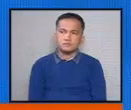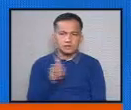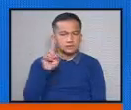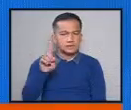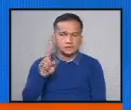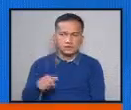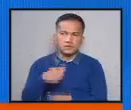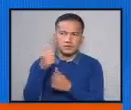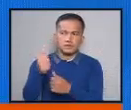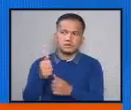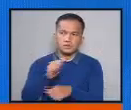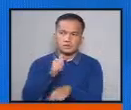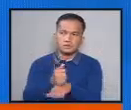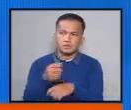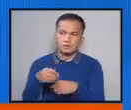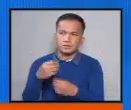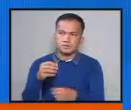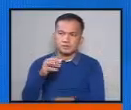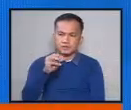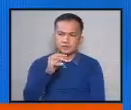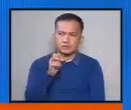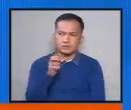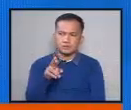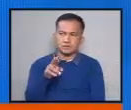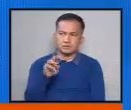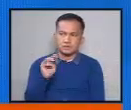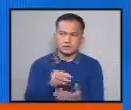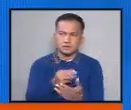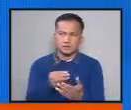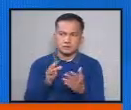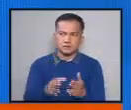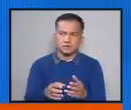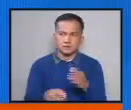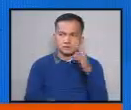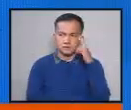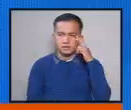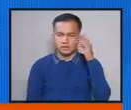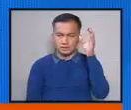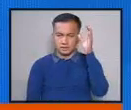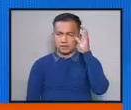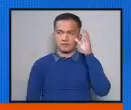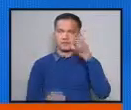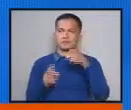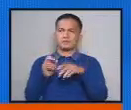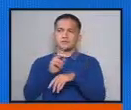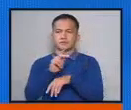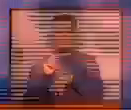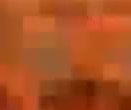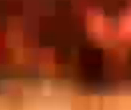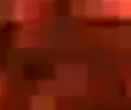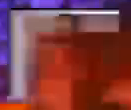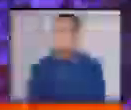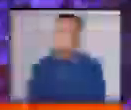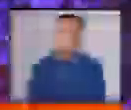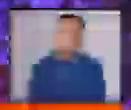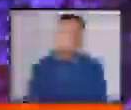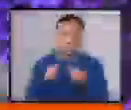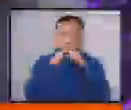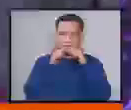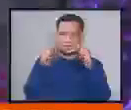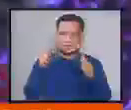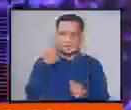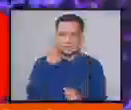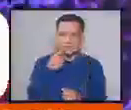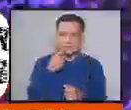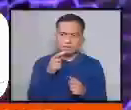Isa na namang parangalang nakatakdang ibigay sa master musician na si Ramon Magsaysay sa bansa. Inanunsyo